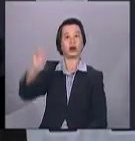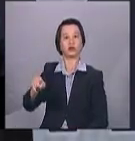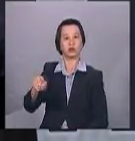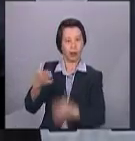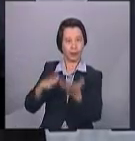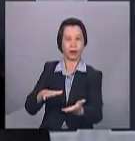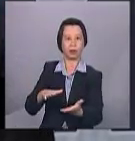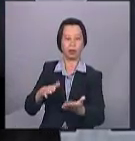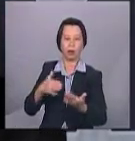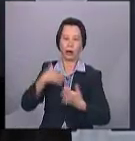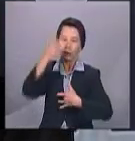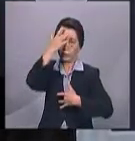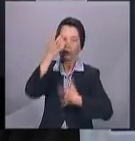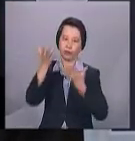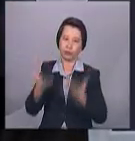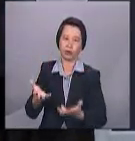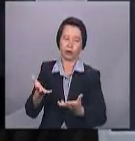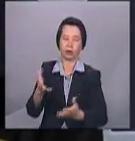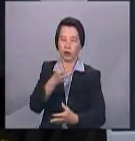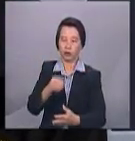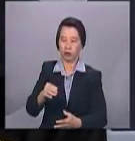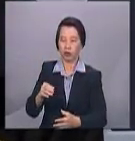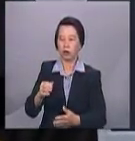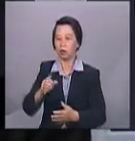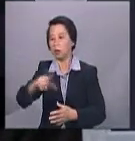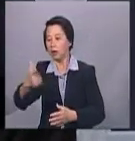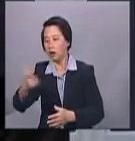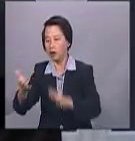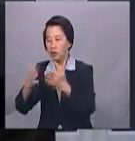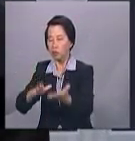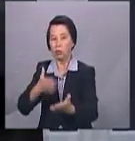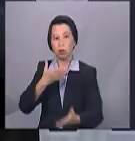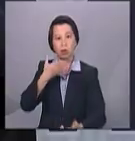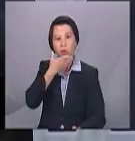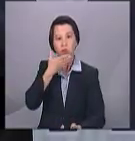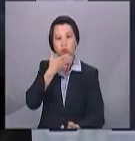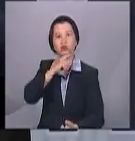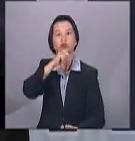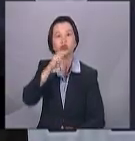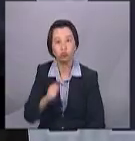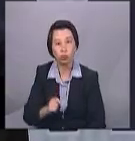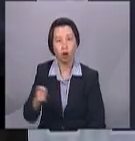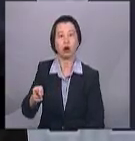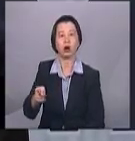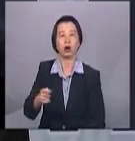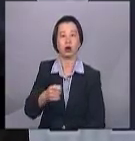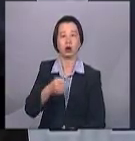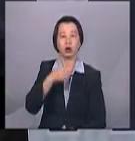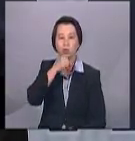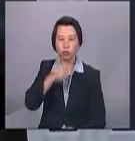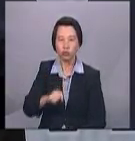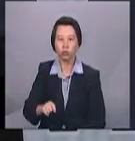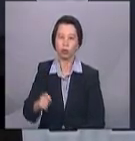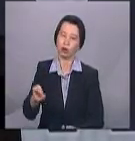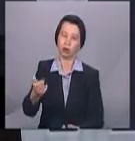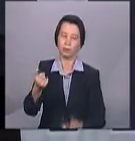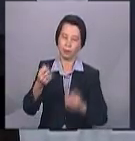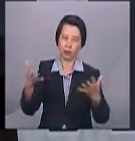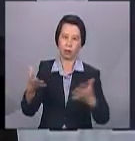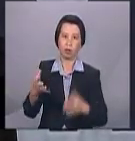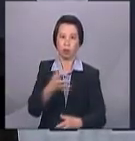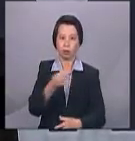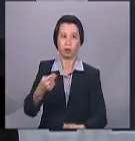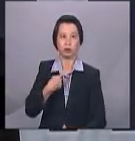juga kalau kita dapati mereka yang meninggal ni usia mereka lebih lanjut daripada yang lain. Kita juga